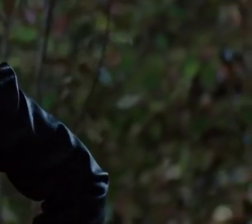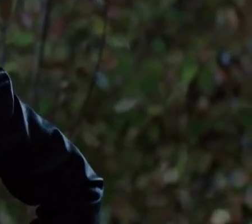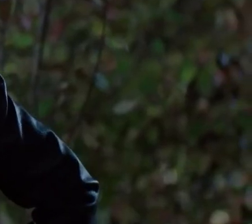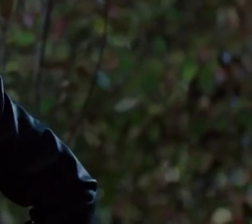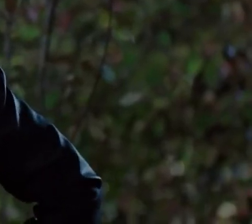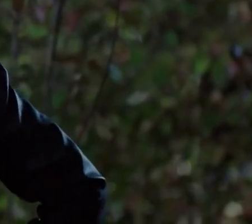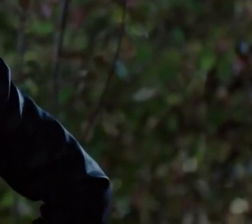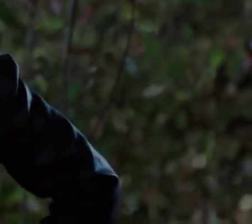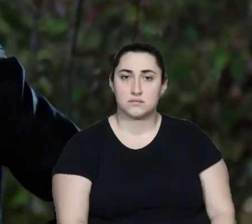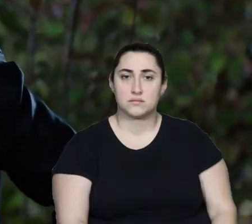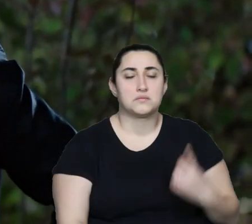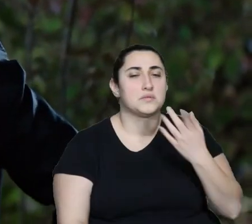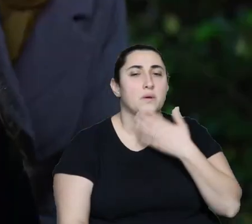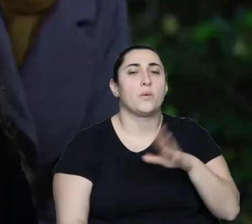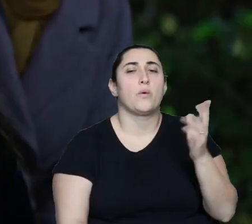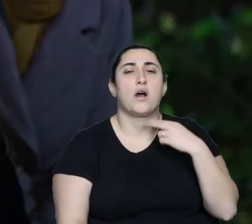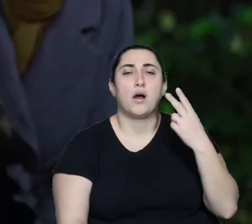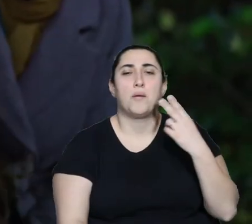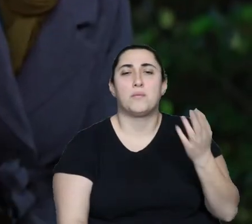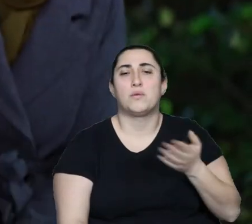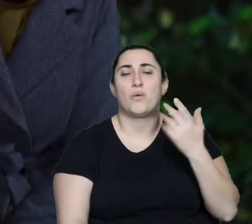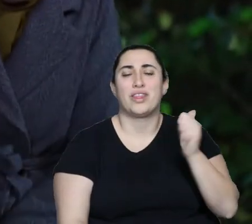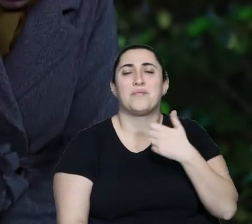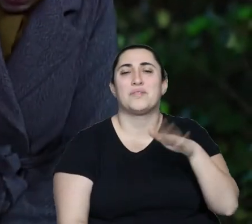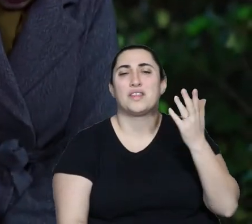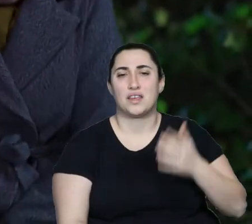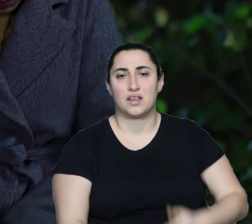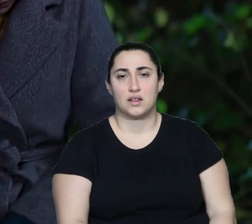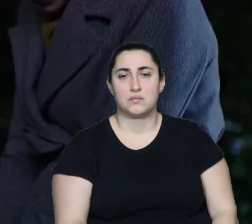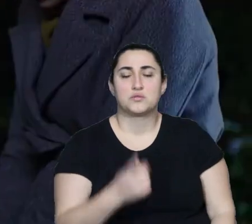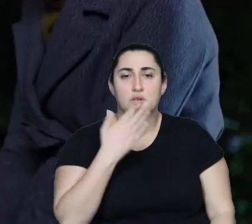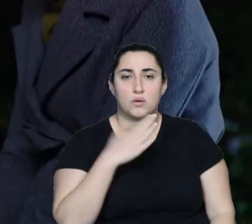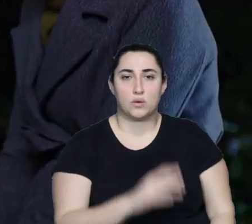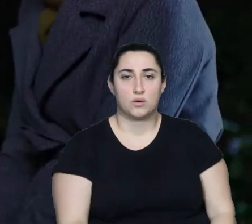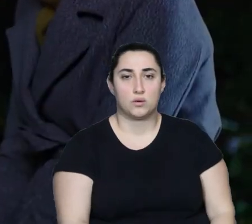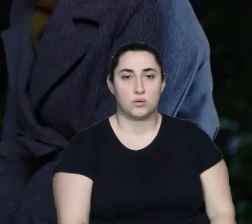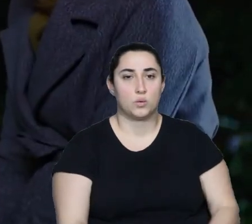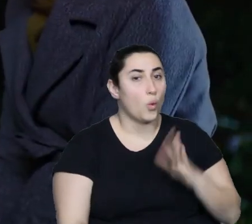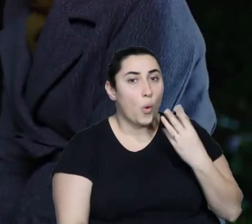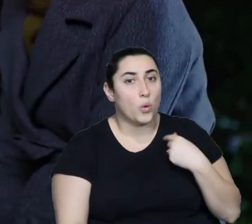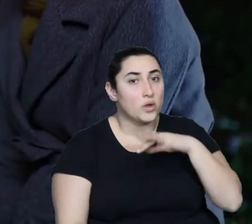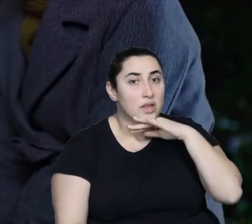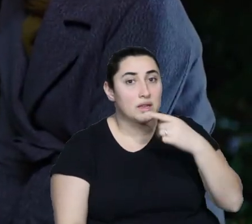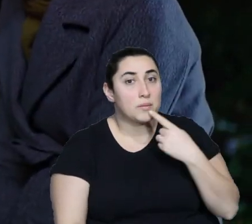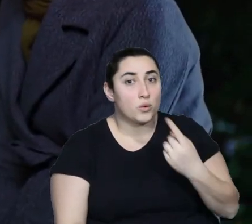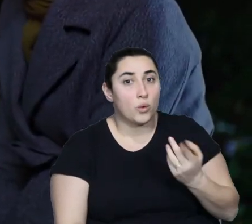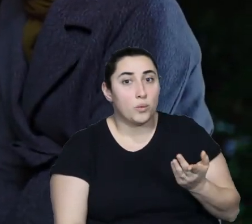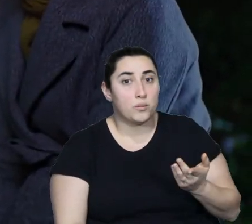Söyleme diye işaret etti. Bir şey yok ya abla. Öyle önemli bir şey değil. Bir şey yok. Ne oldu dedeme